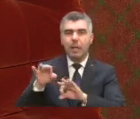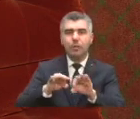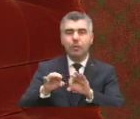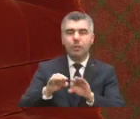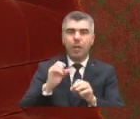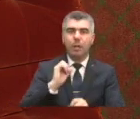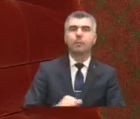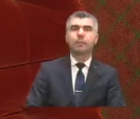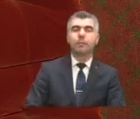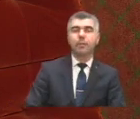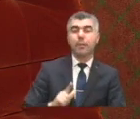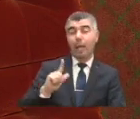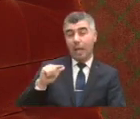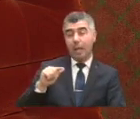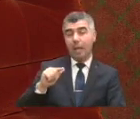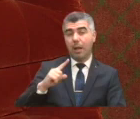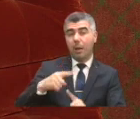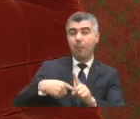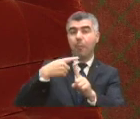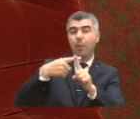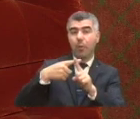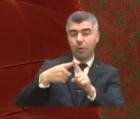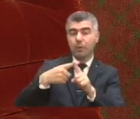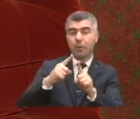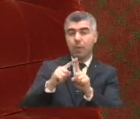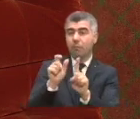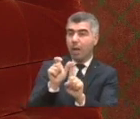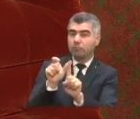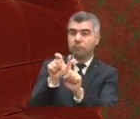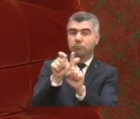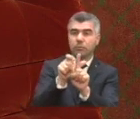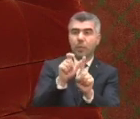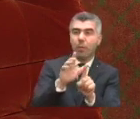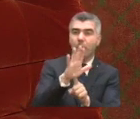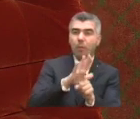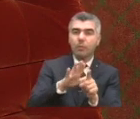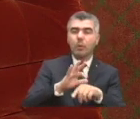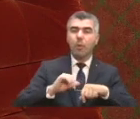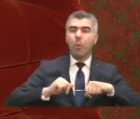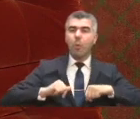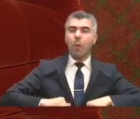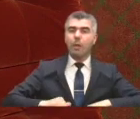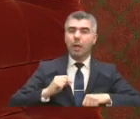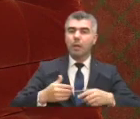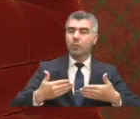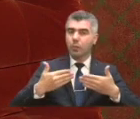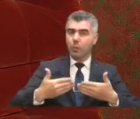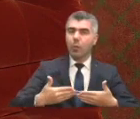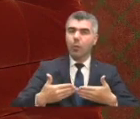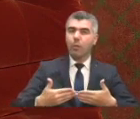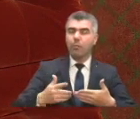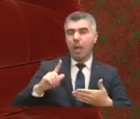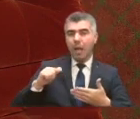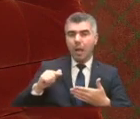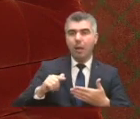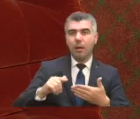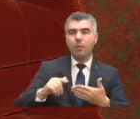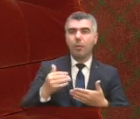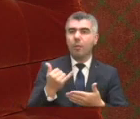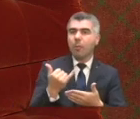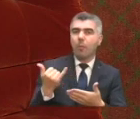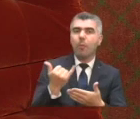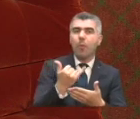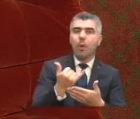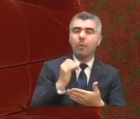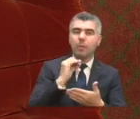الموضوع. كاين أيضا وضع حضانات في مختلف القطاعات الوزارية اللي هي اليوم ولات توفر على حضانات باش تساعد